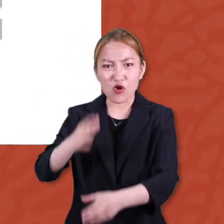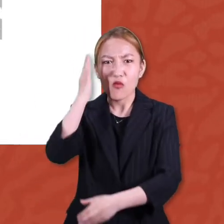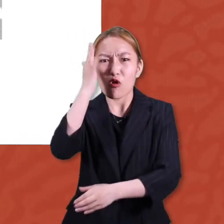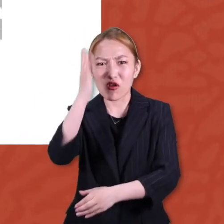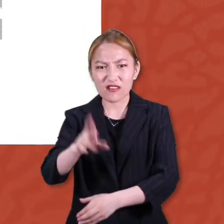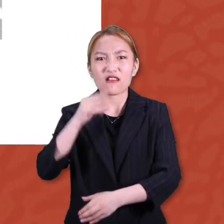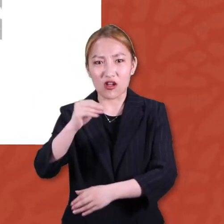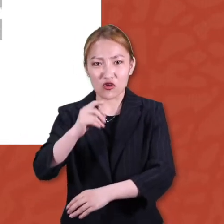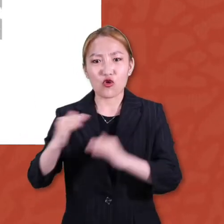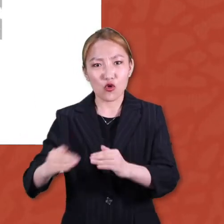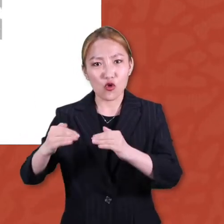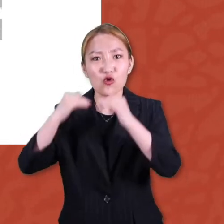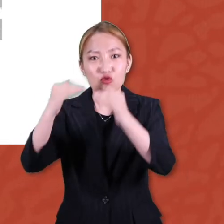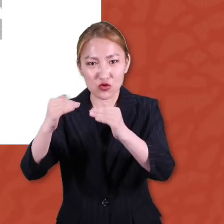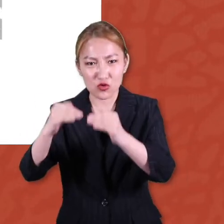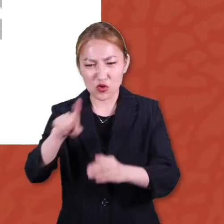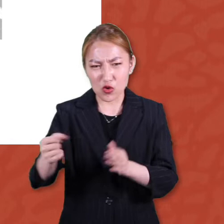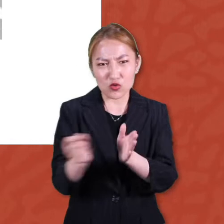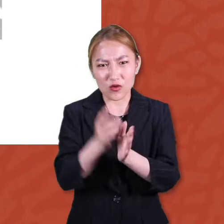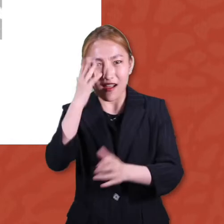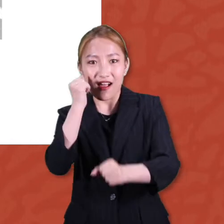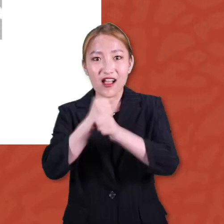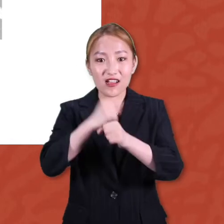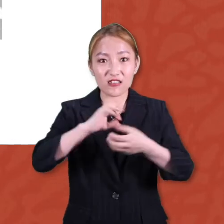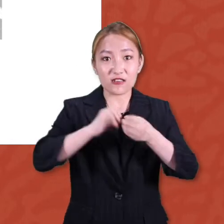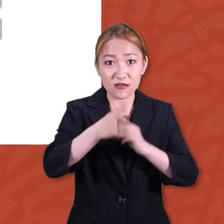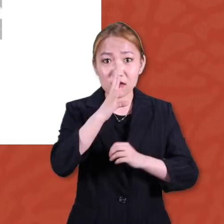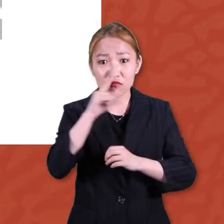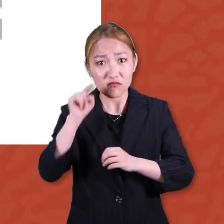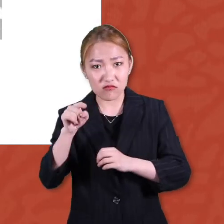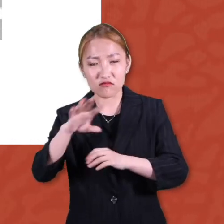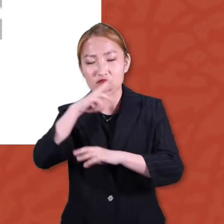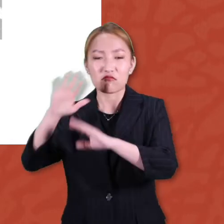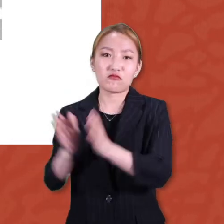тулгуурч буй саад бэрхшээлүүд болон авах шаардлагатай арга хэмжээнүүдийн талаар авч үзнэ.